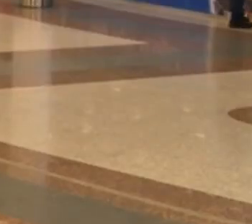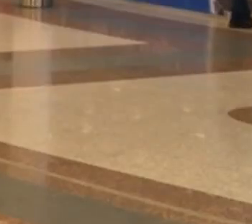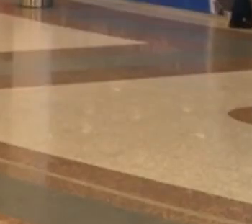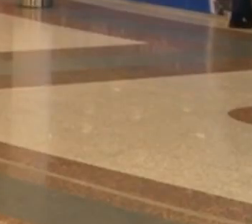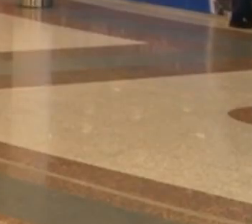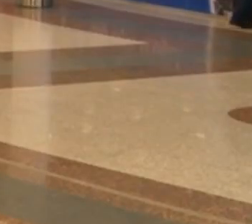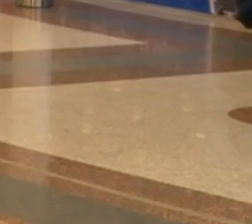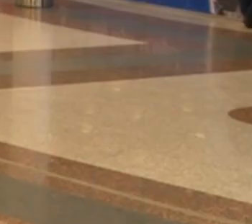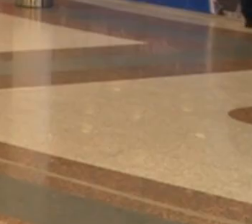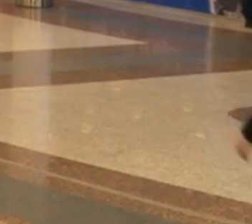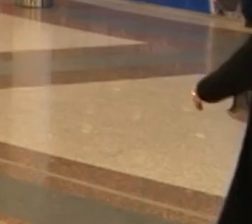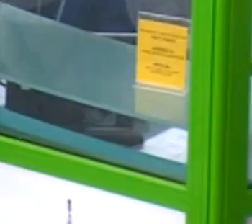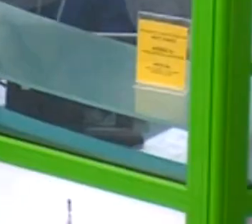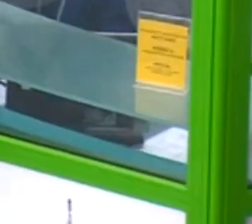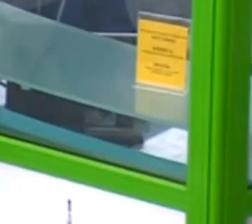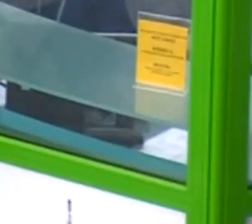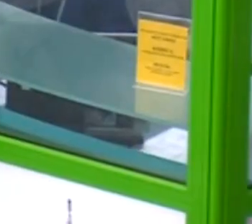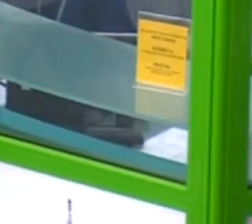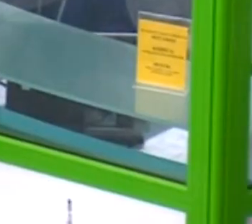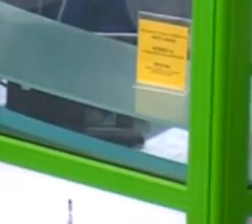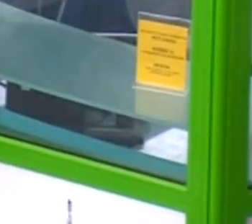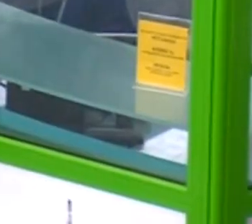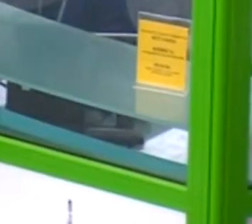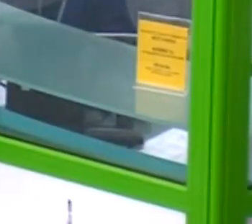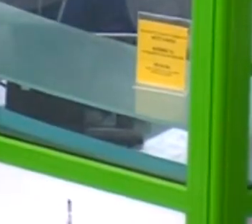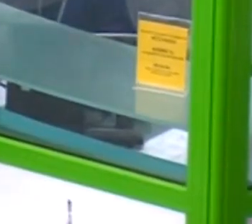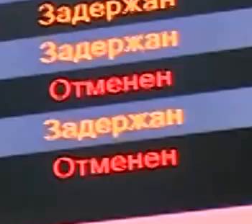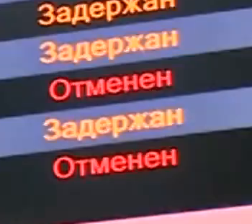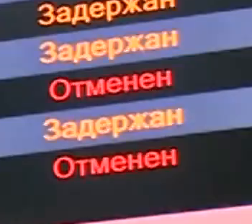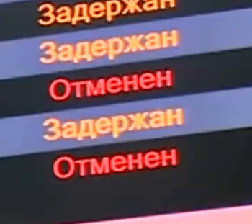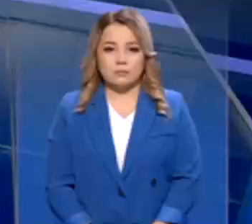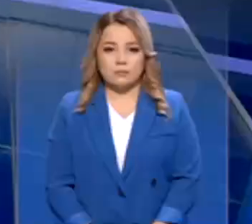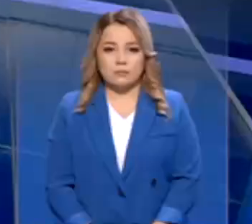кейін Шымкент пен Ақтөбе облысы тұр.